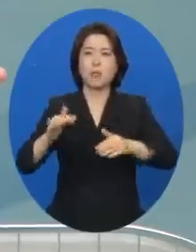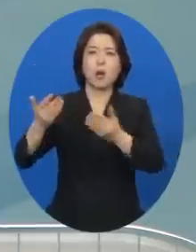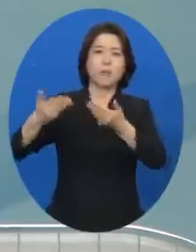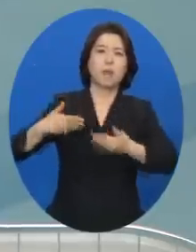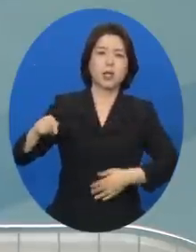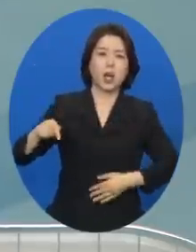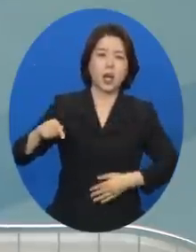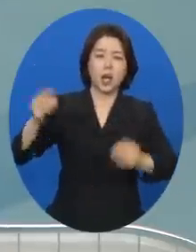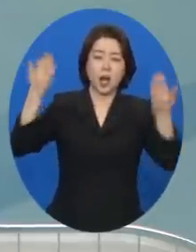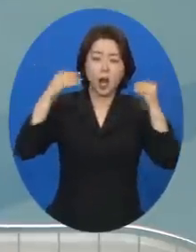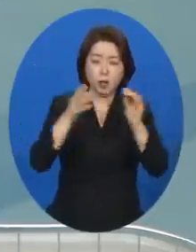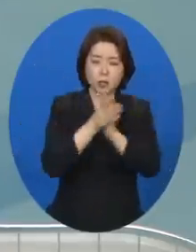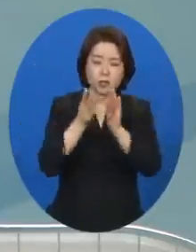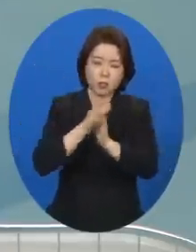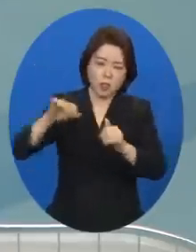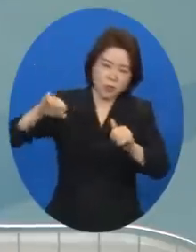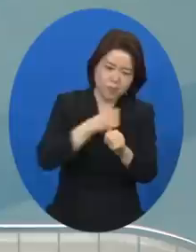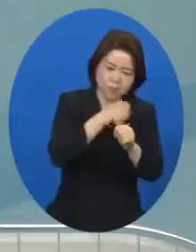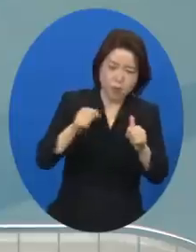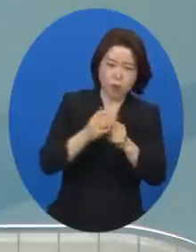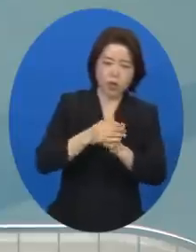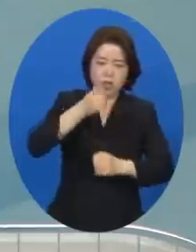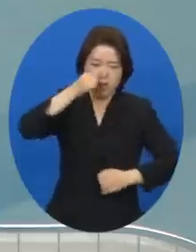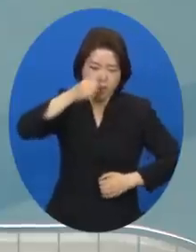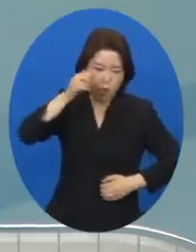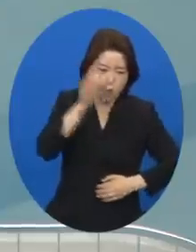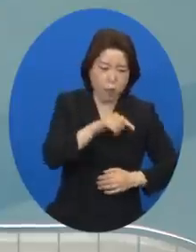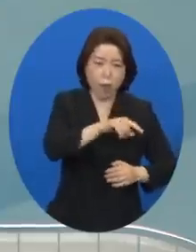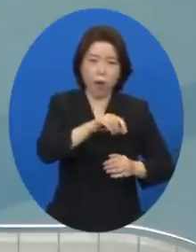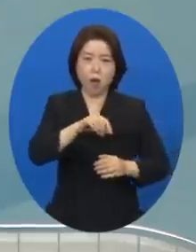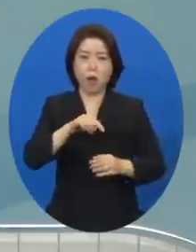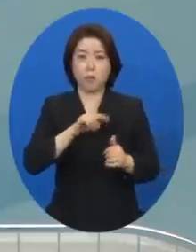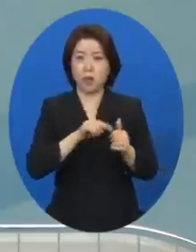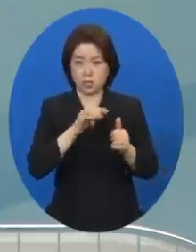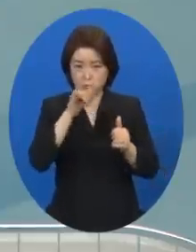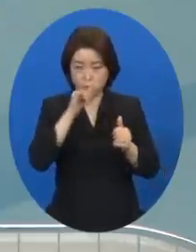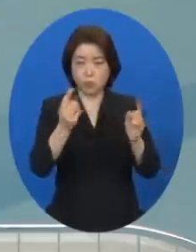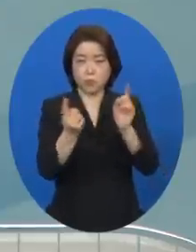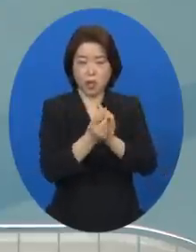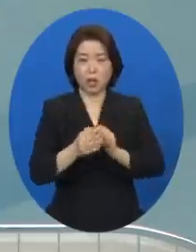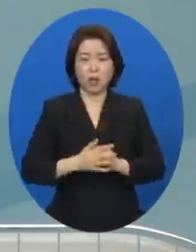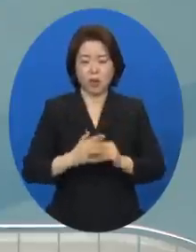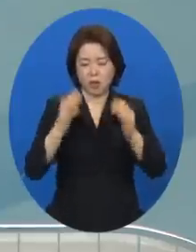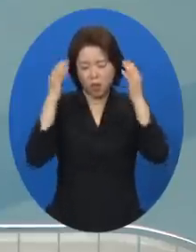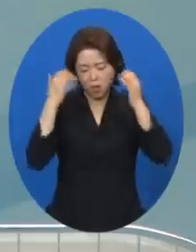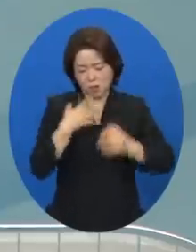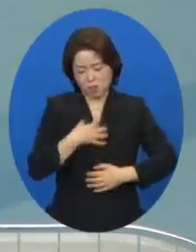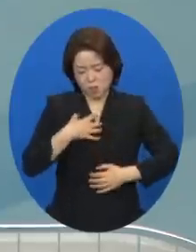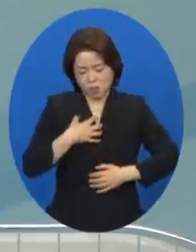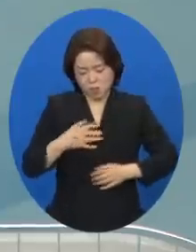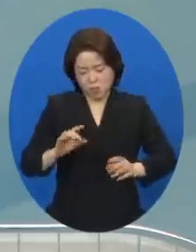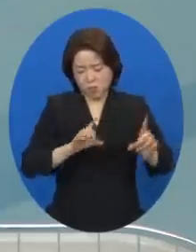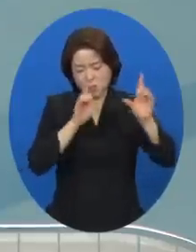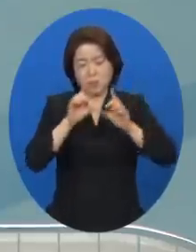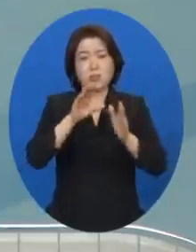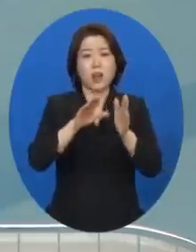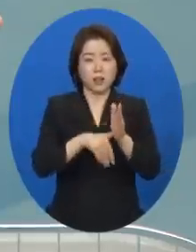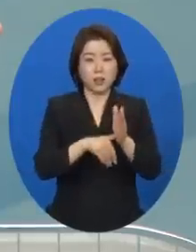친구들로부터 폭행을 당하고 무시를 당하고 그런 고통스러운 시절을 보내면서